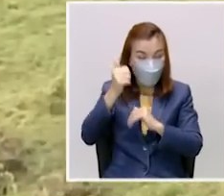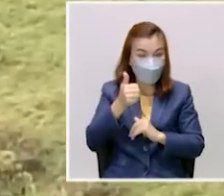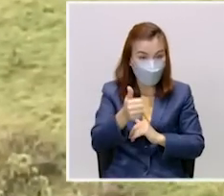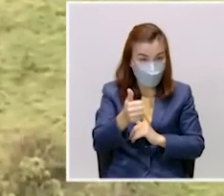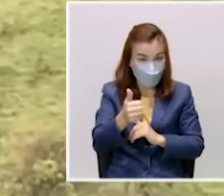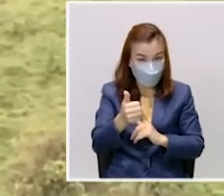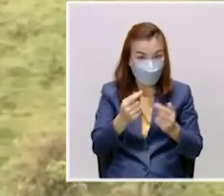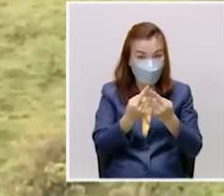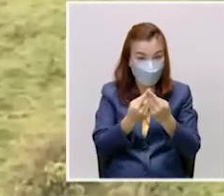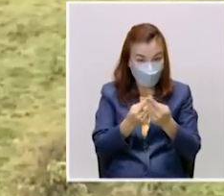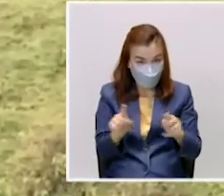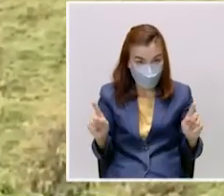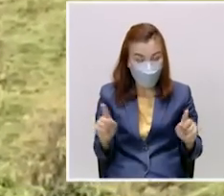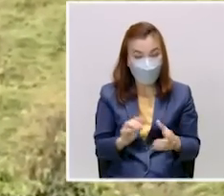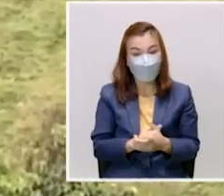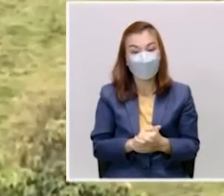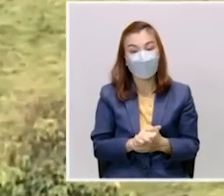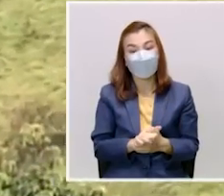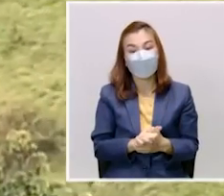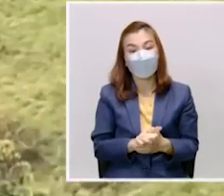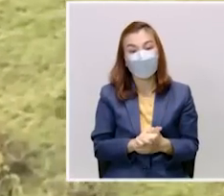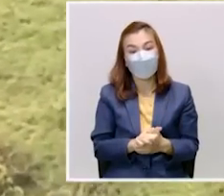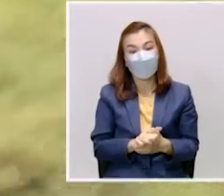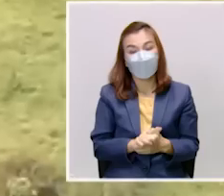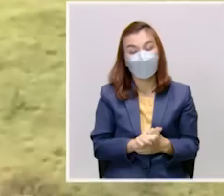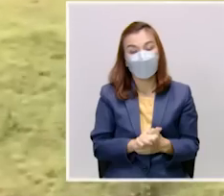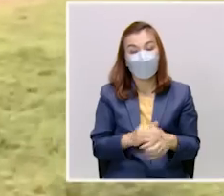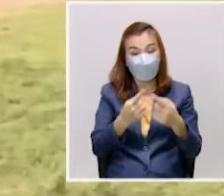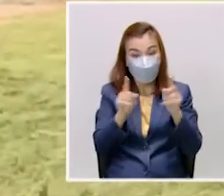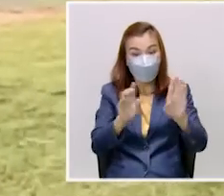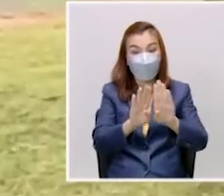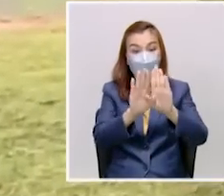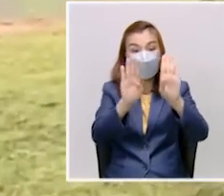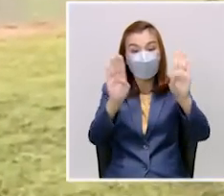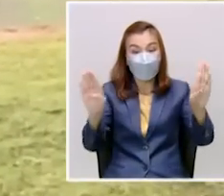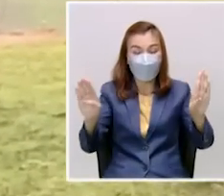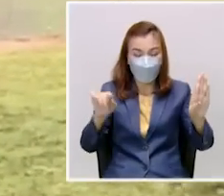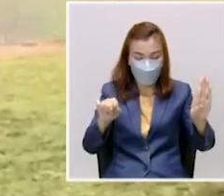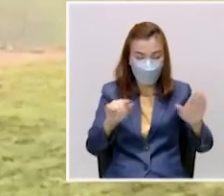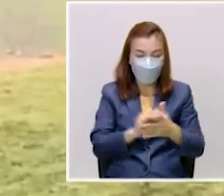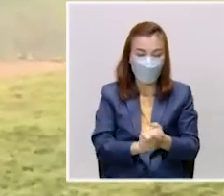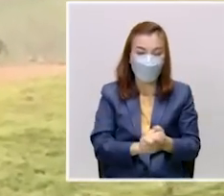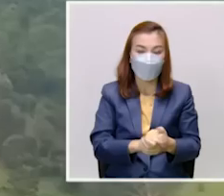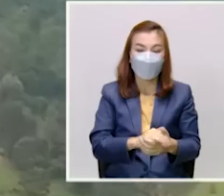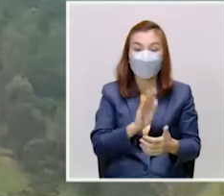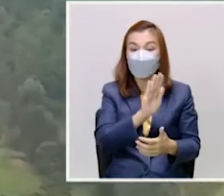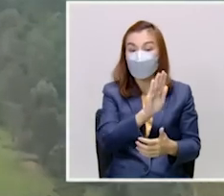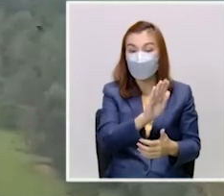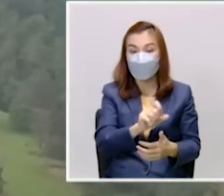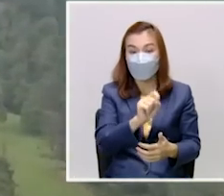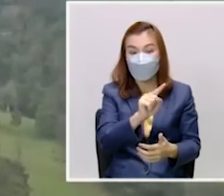ำให้แน่นอนเนี่ยเราก็ต้องเปิดให้สะดวกสบายมากขึ้นที่สวก.ที่ถ้าเ